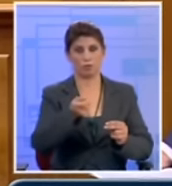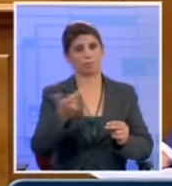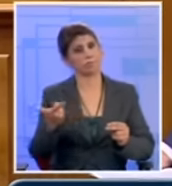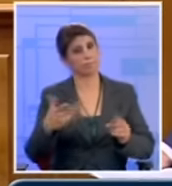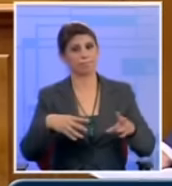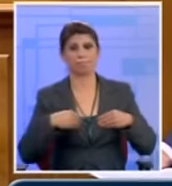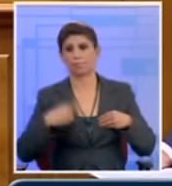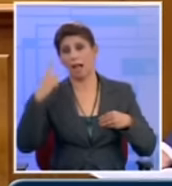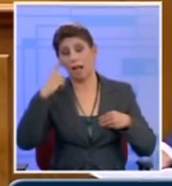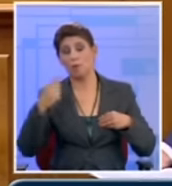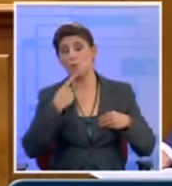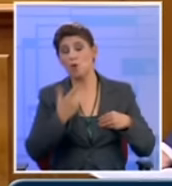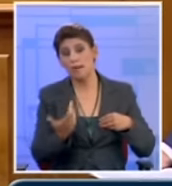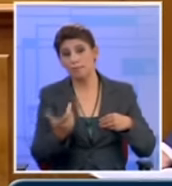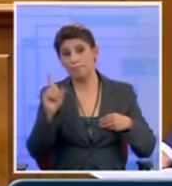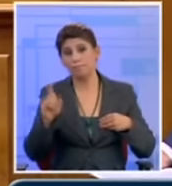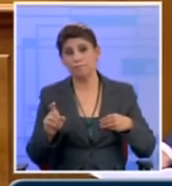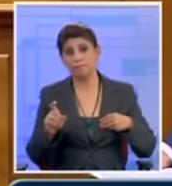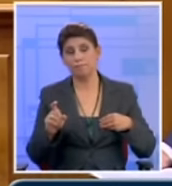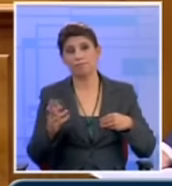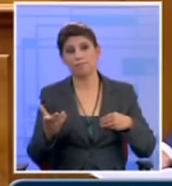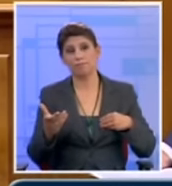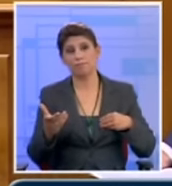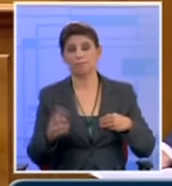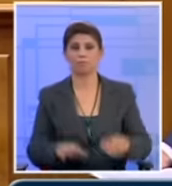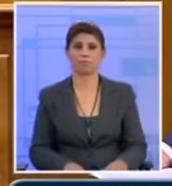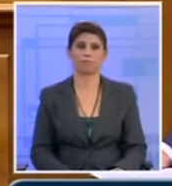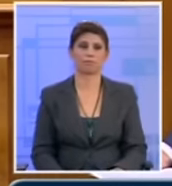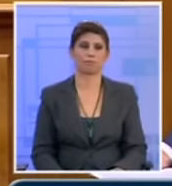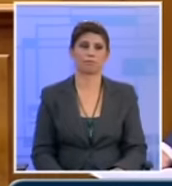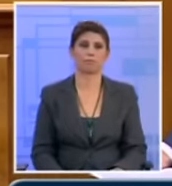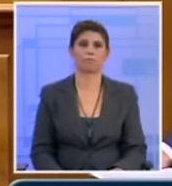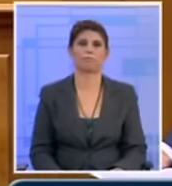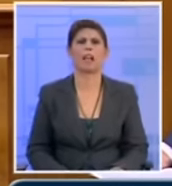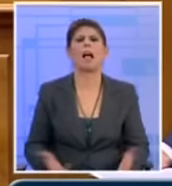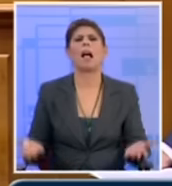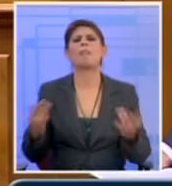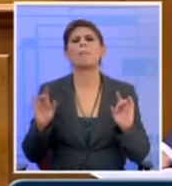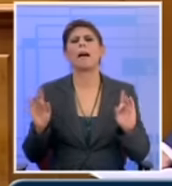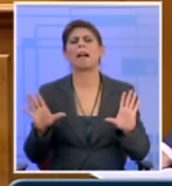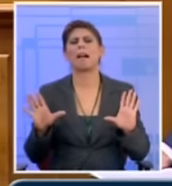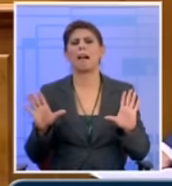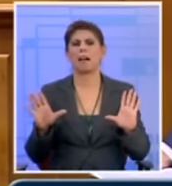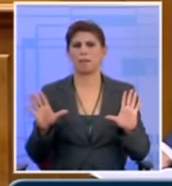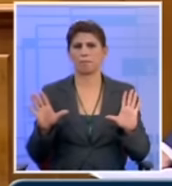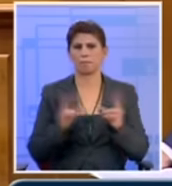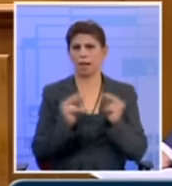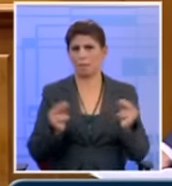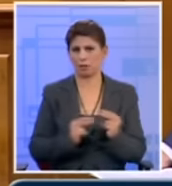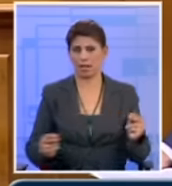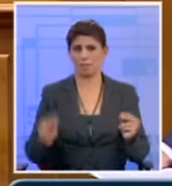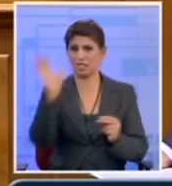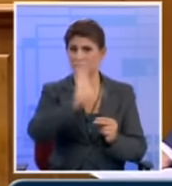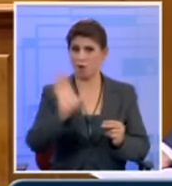Υιοθετείτε φαίνεται την άποψη που λέει πλήρως ότι δεν θα υπάρχει καμία επίπτωση στην Ευρώπη, στην Ευρωζώνη,